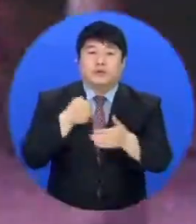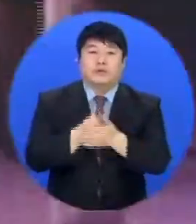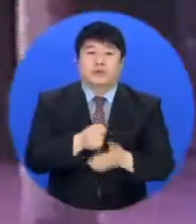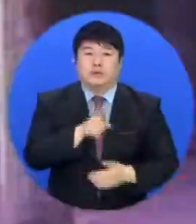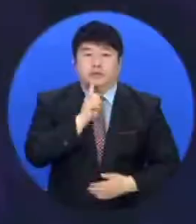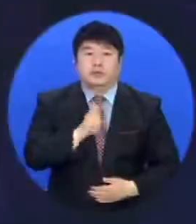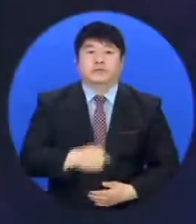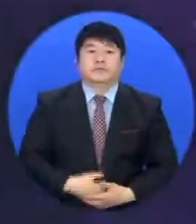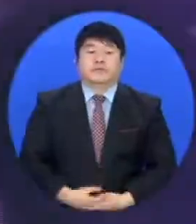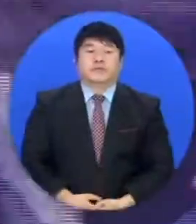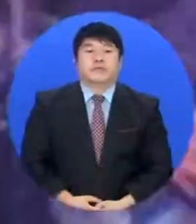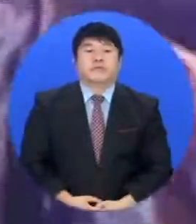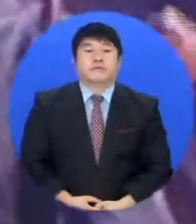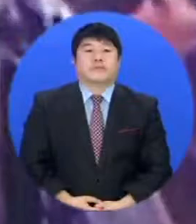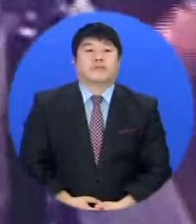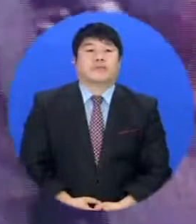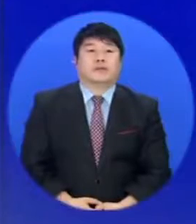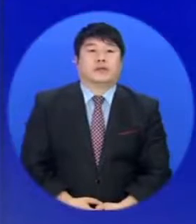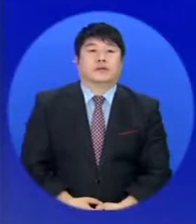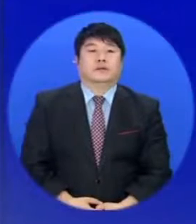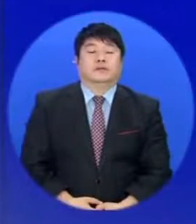말했습니다.